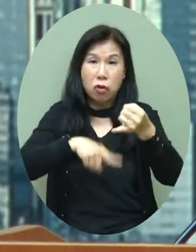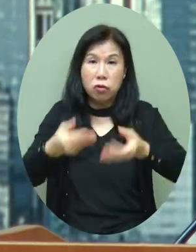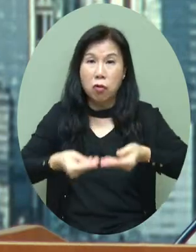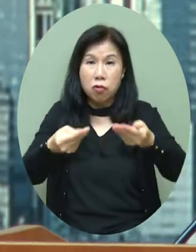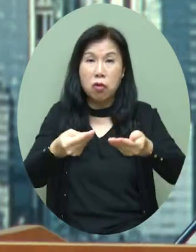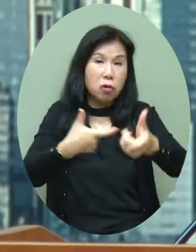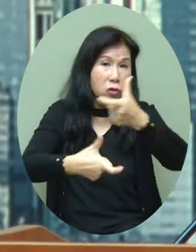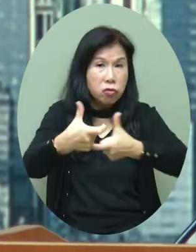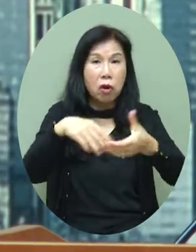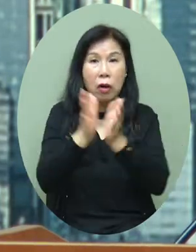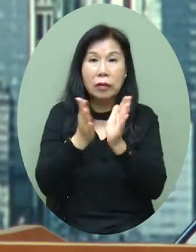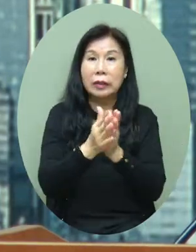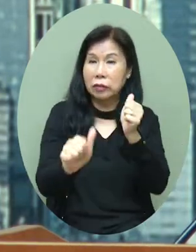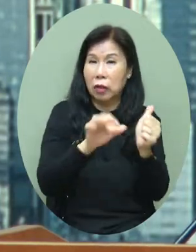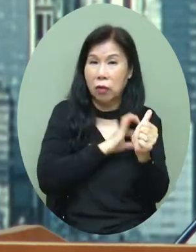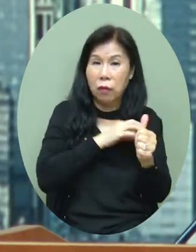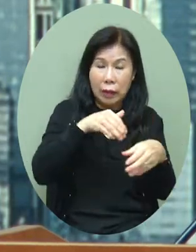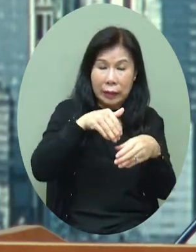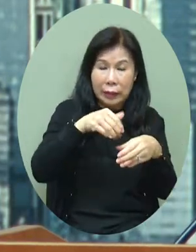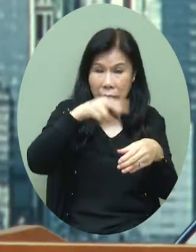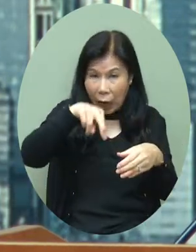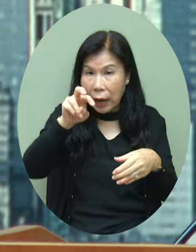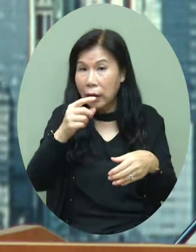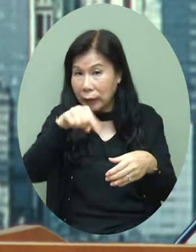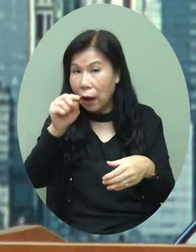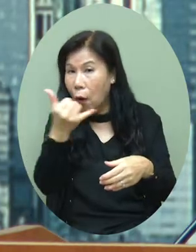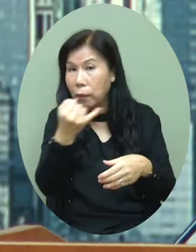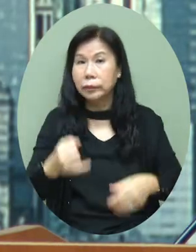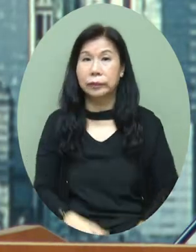交財務委員會去審議嘅。